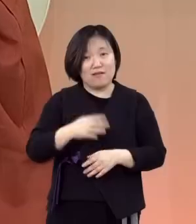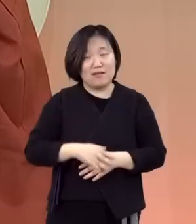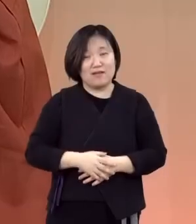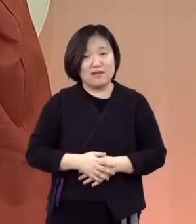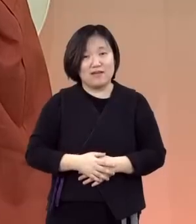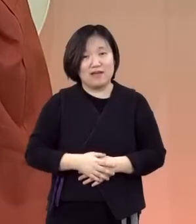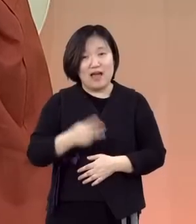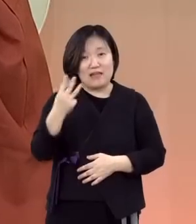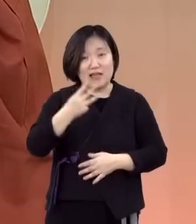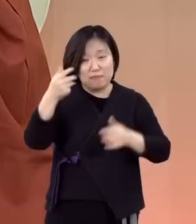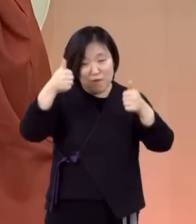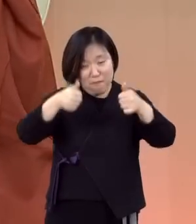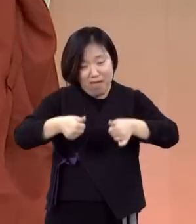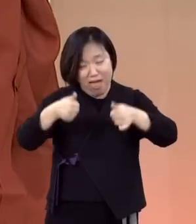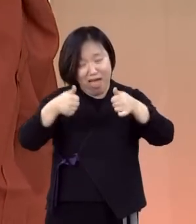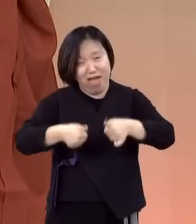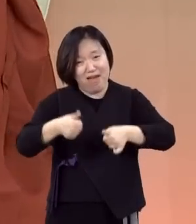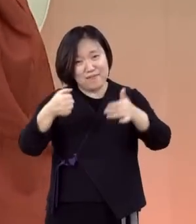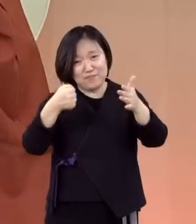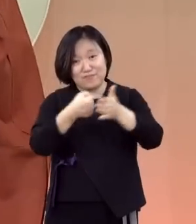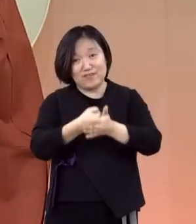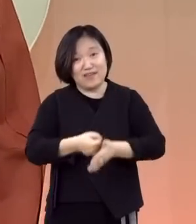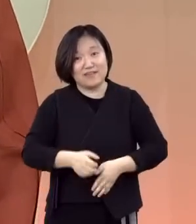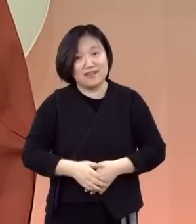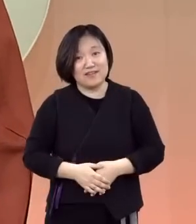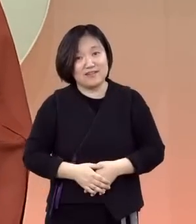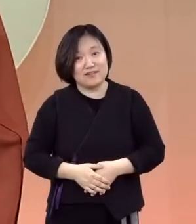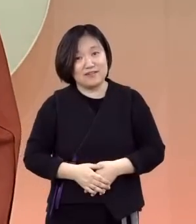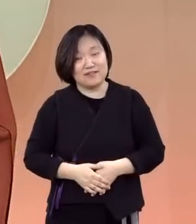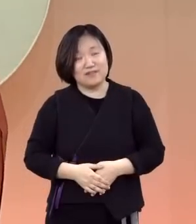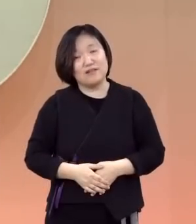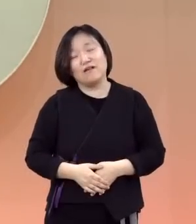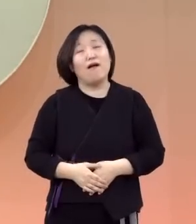이야기하고있는것만으로도정말놀랍고경이롭네요.뼈만앙상한몸으로그런체력을유지하려면